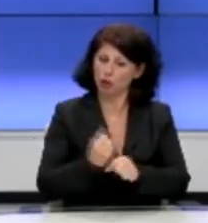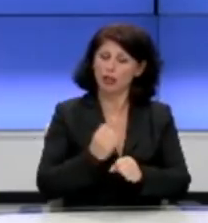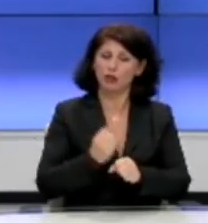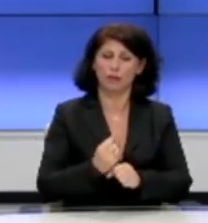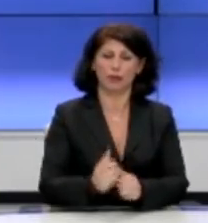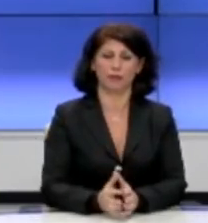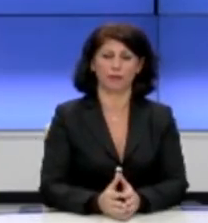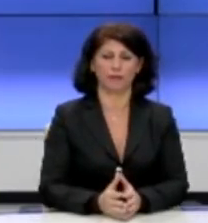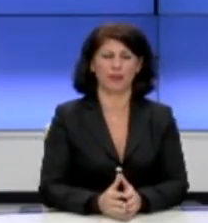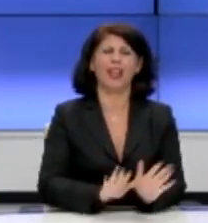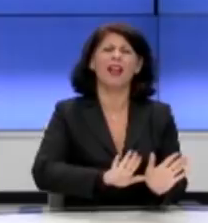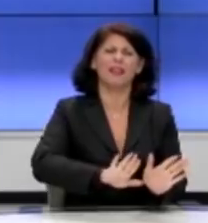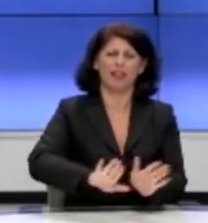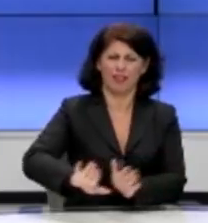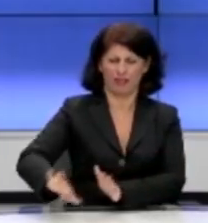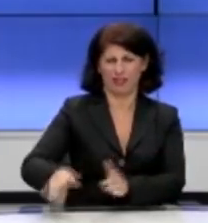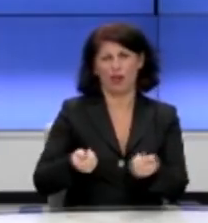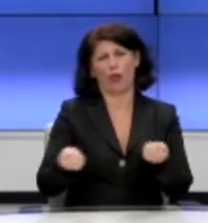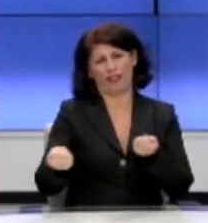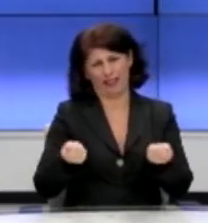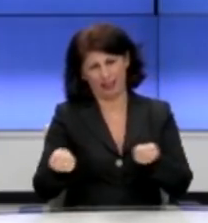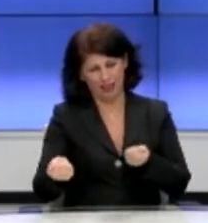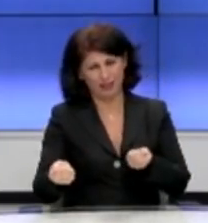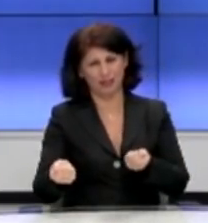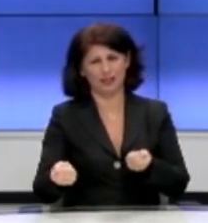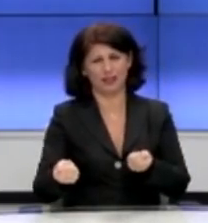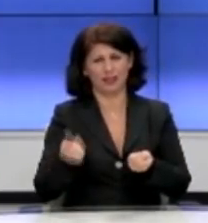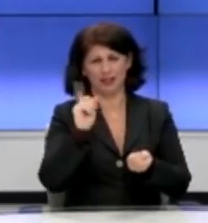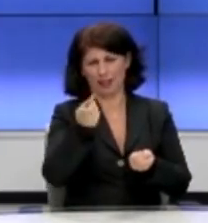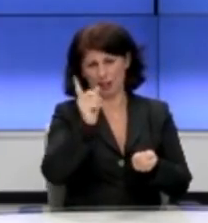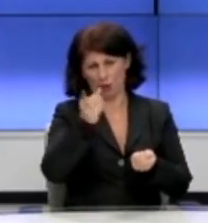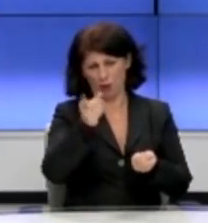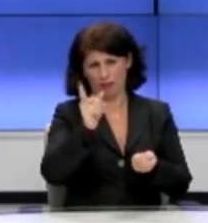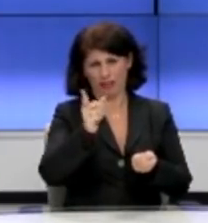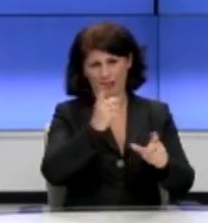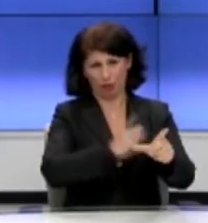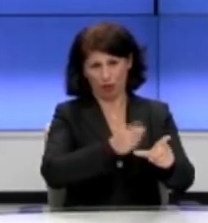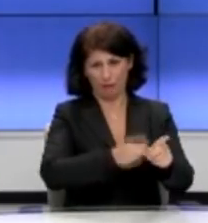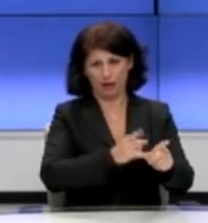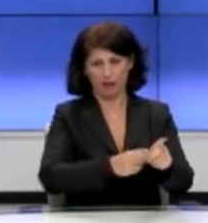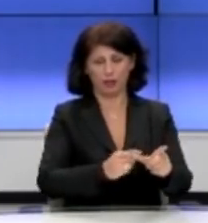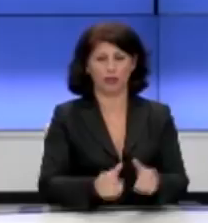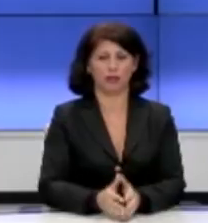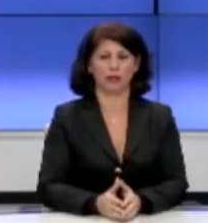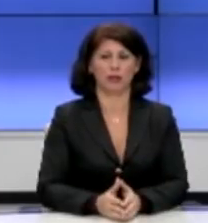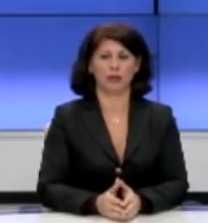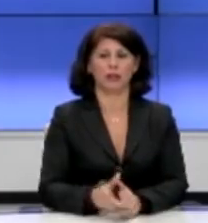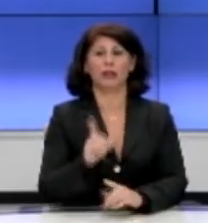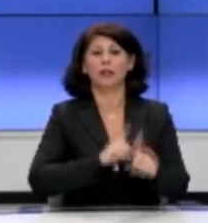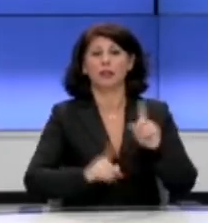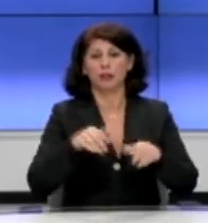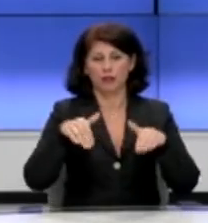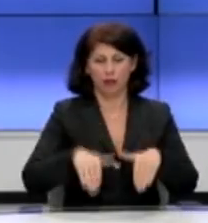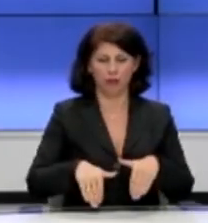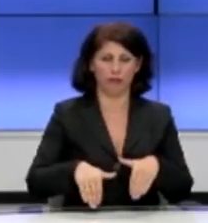Και αφήστε τις οδηγίες και το κούνημα του δαχτύλου προς το ΚΚΕ για το ποιος